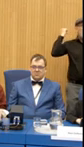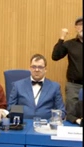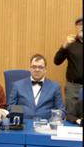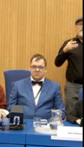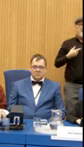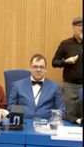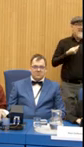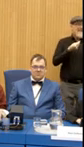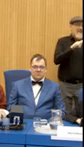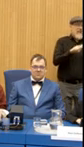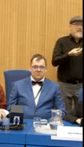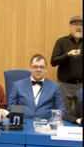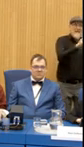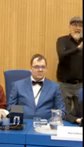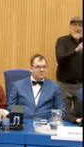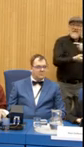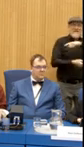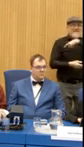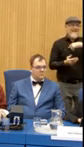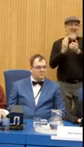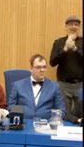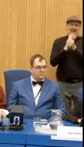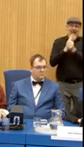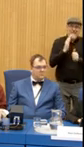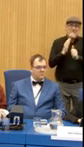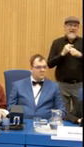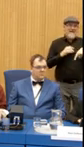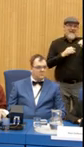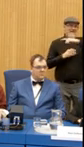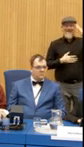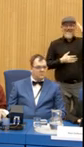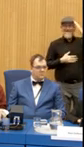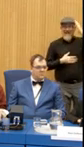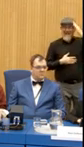schließlich nichts Schlechtes oder Schlimmes daran, behindert zu sein.